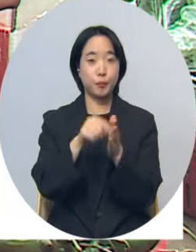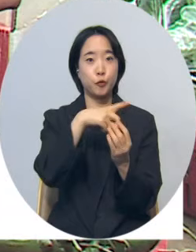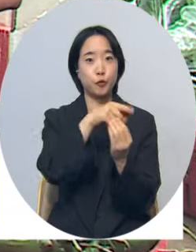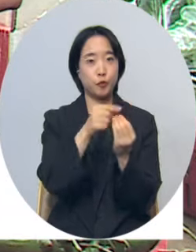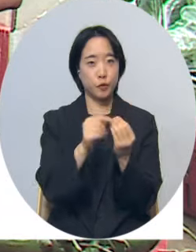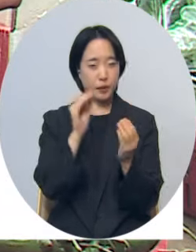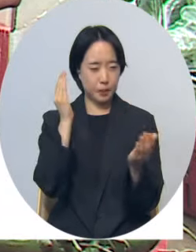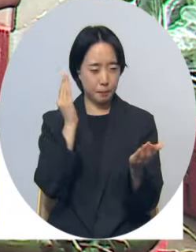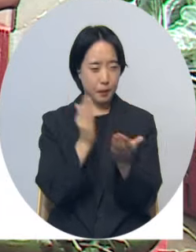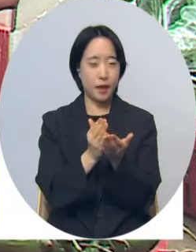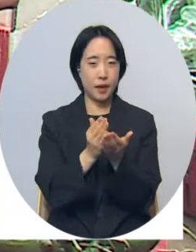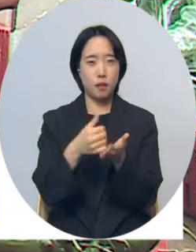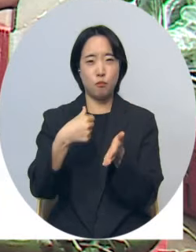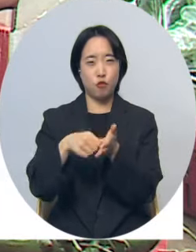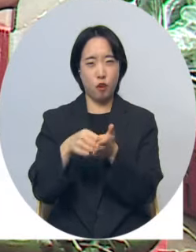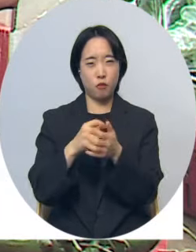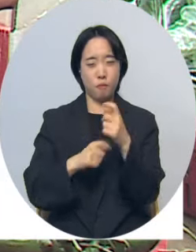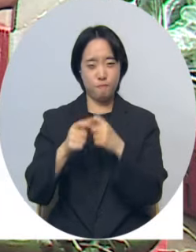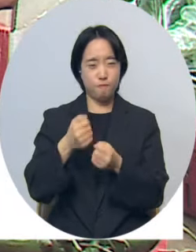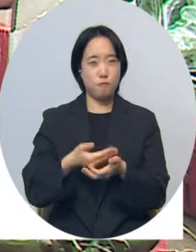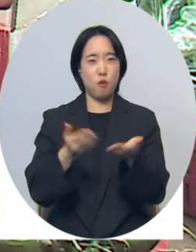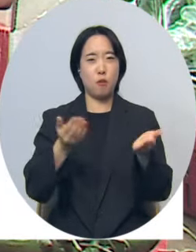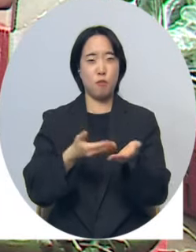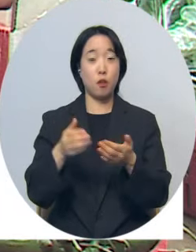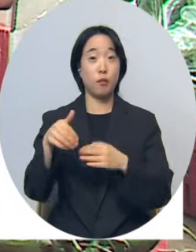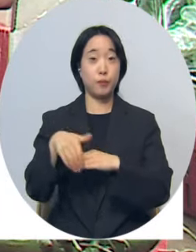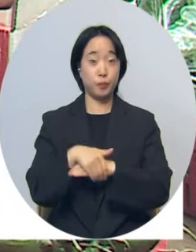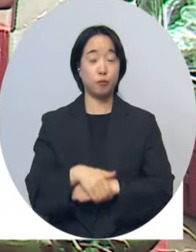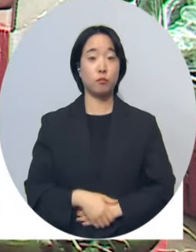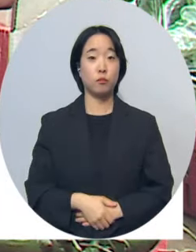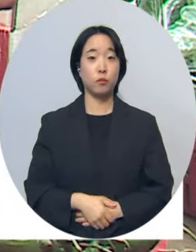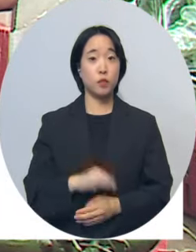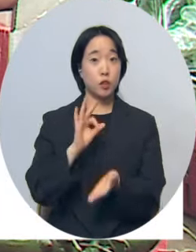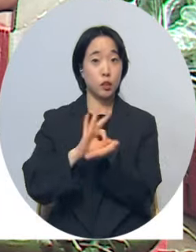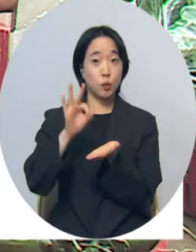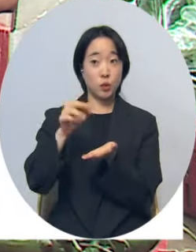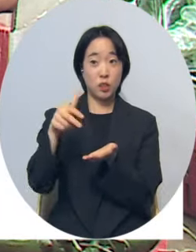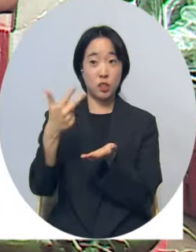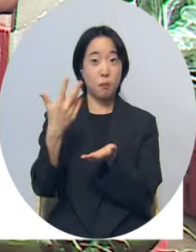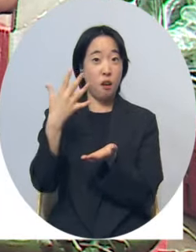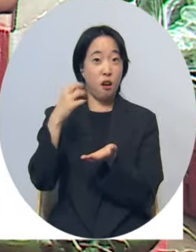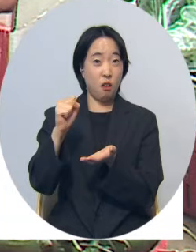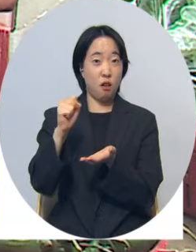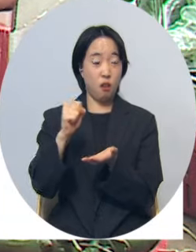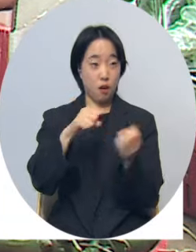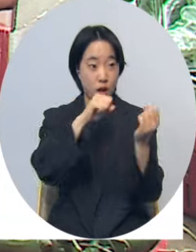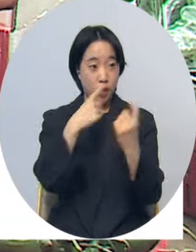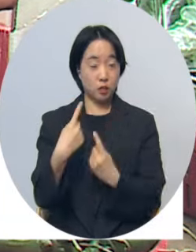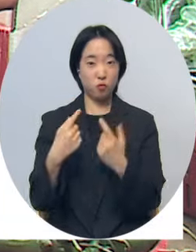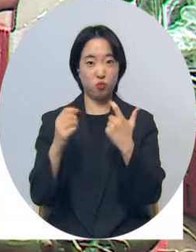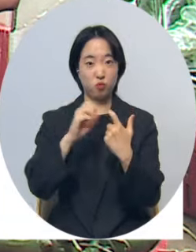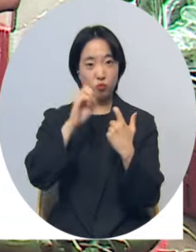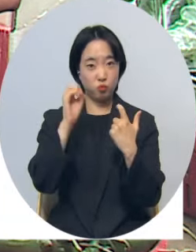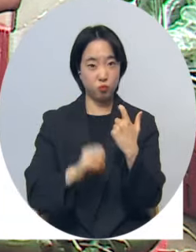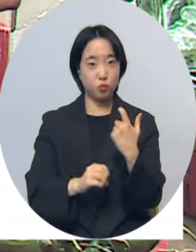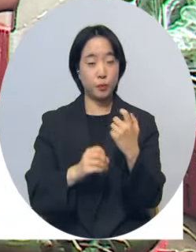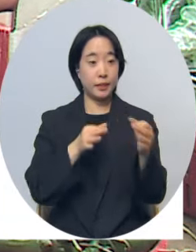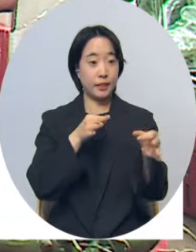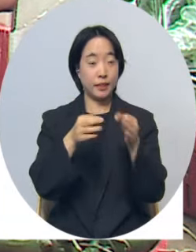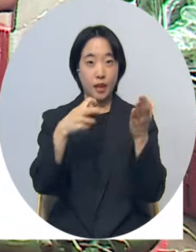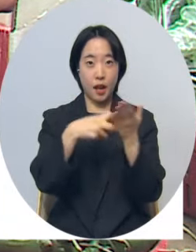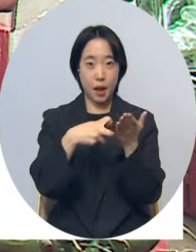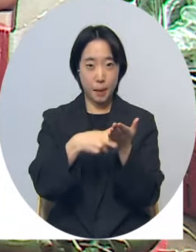풀기로 했는데요. 모두 700억 원을 투입해 최대 60%까지 할인 지원에 나서고 온누리 상품권 활용도